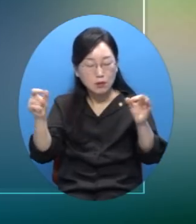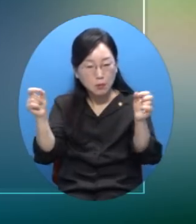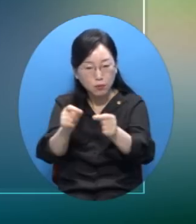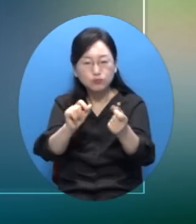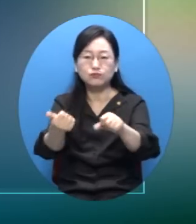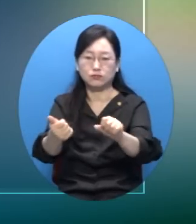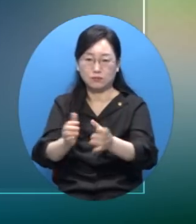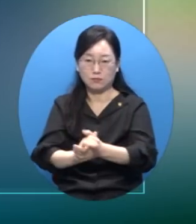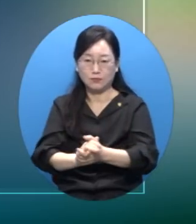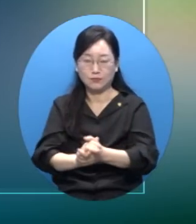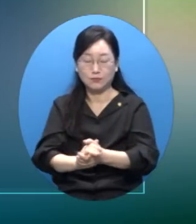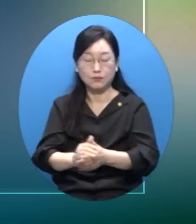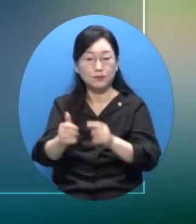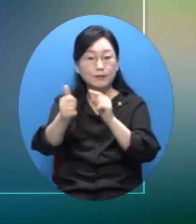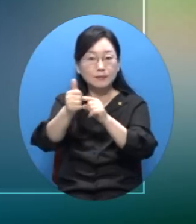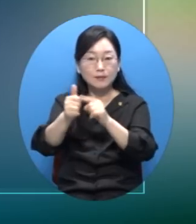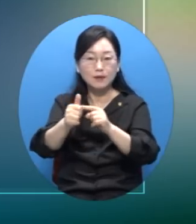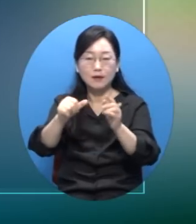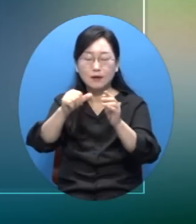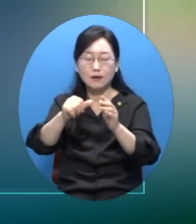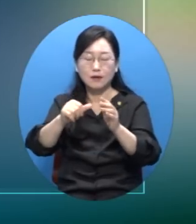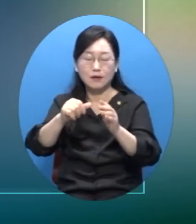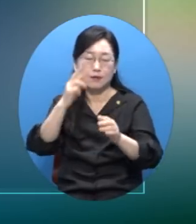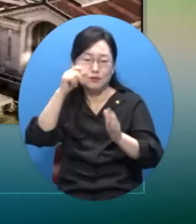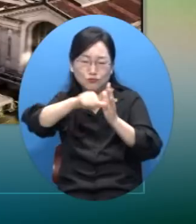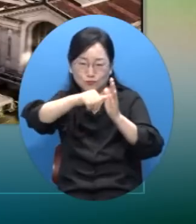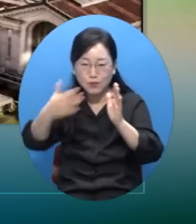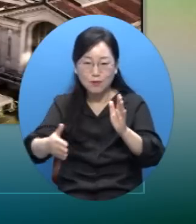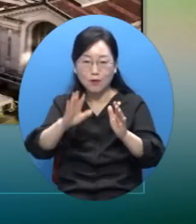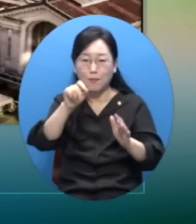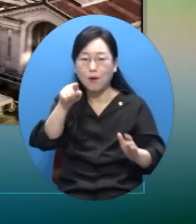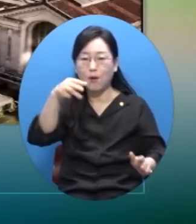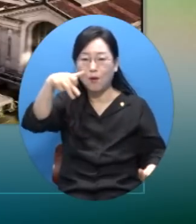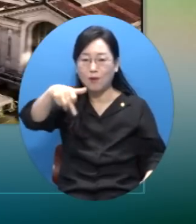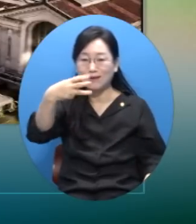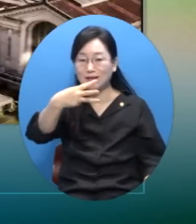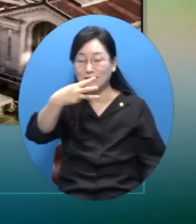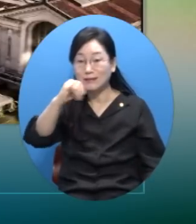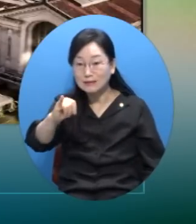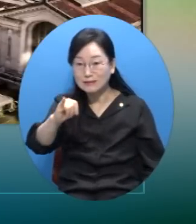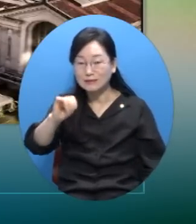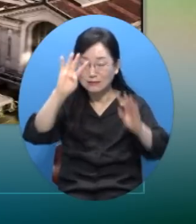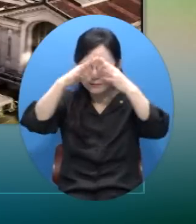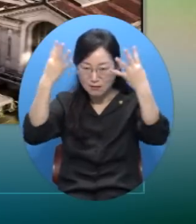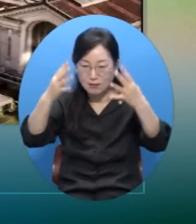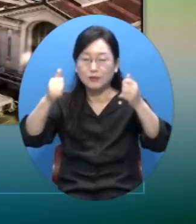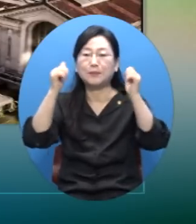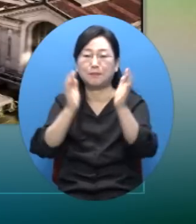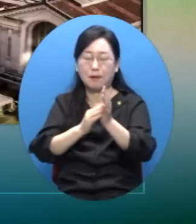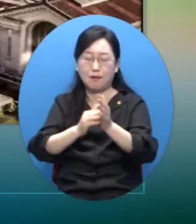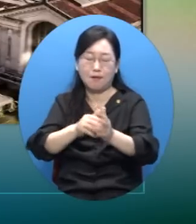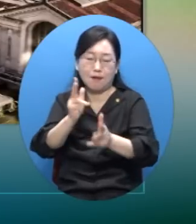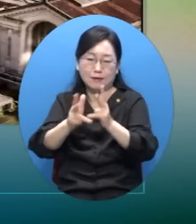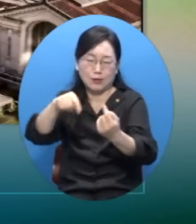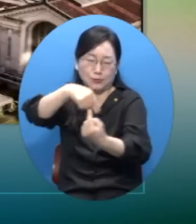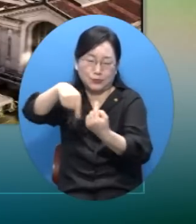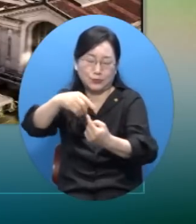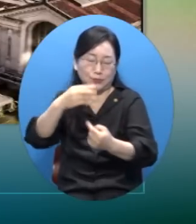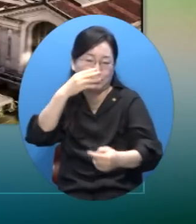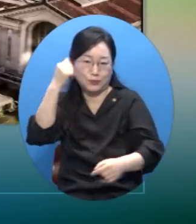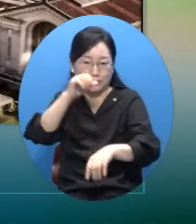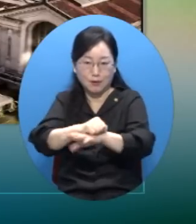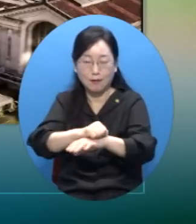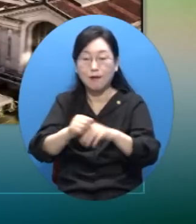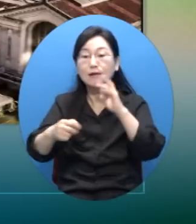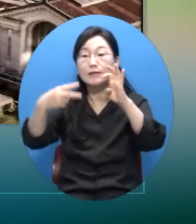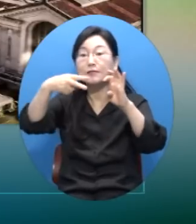이분이 미국 명문 버클리 대학을 나왔고요. 얼마나 사업을 잘하는지 이미 40대 미국